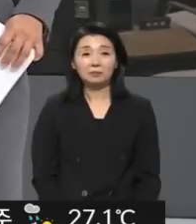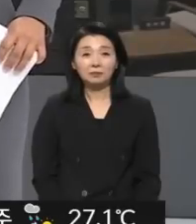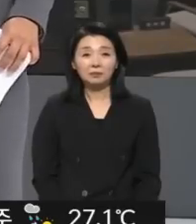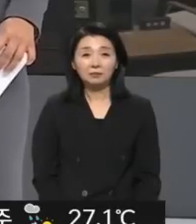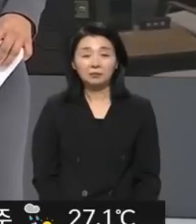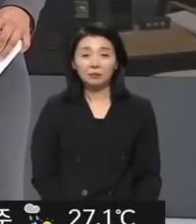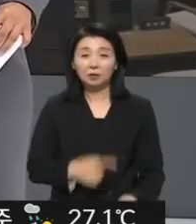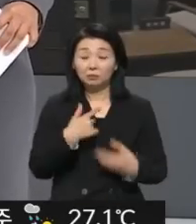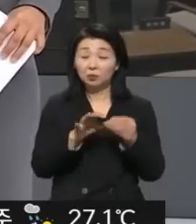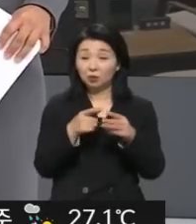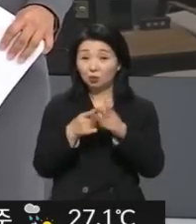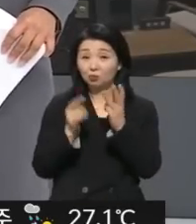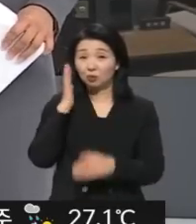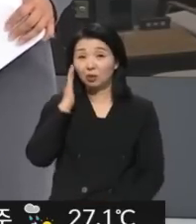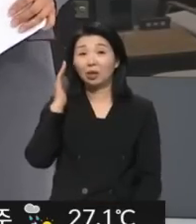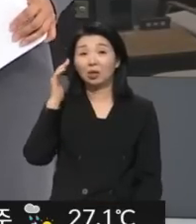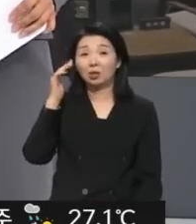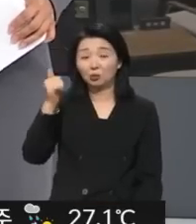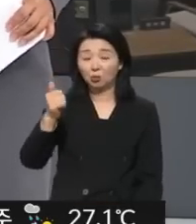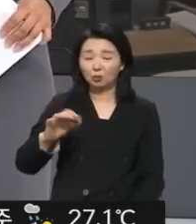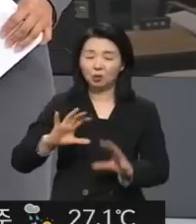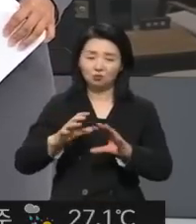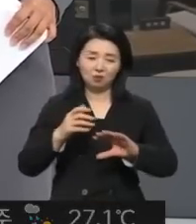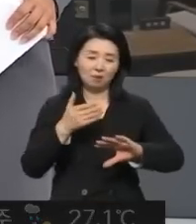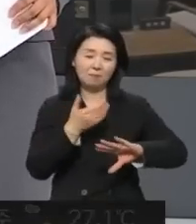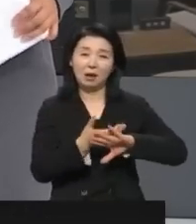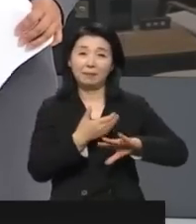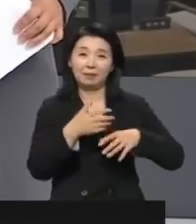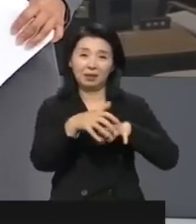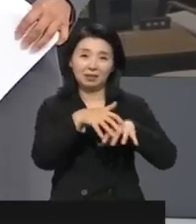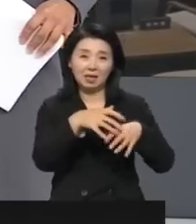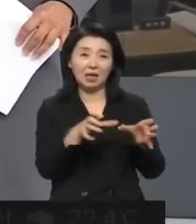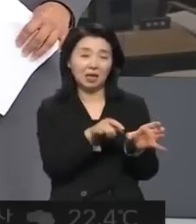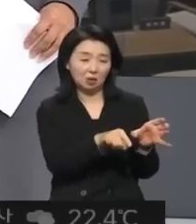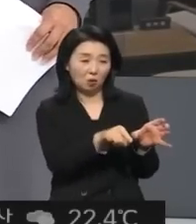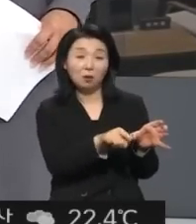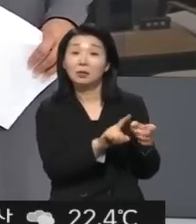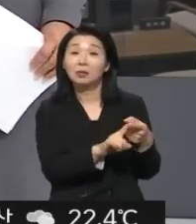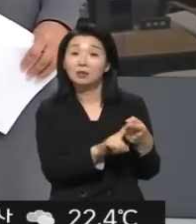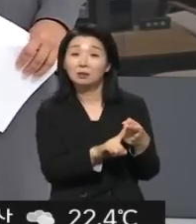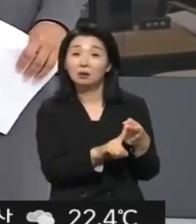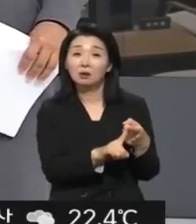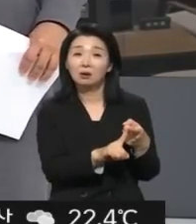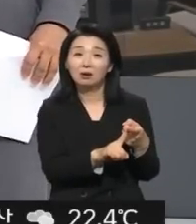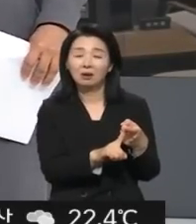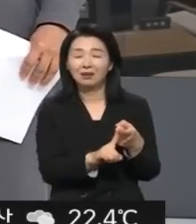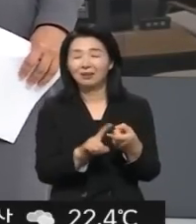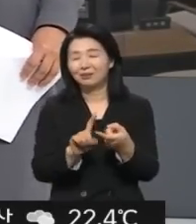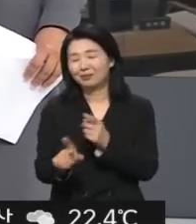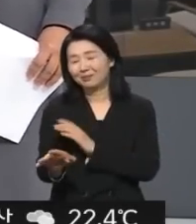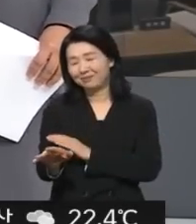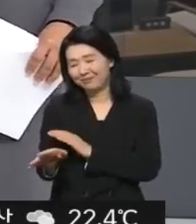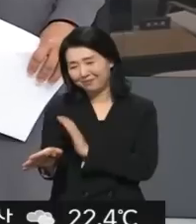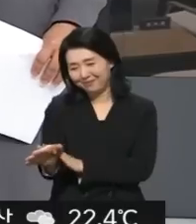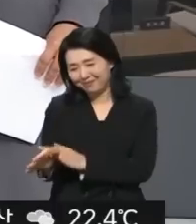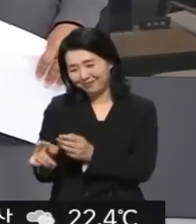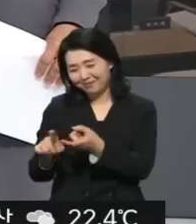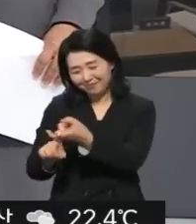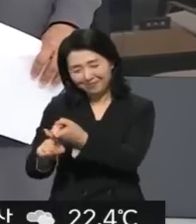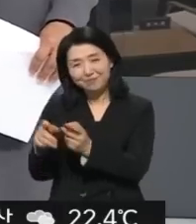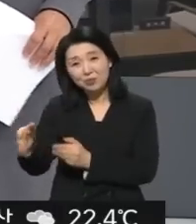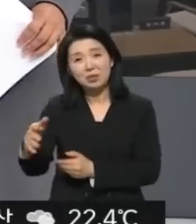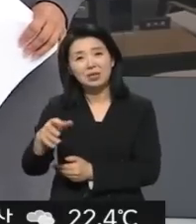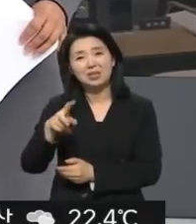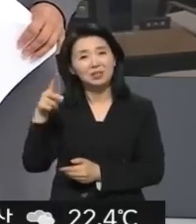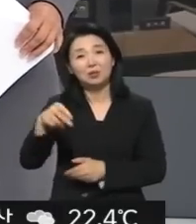네, 민주당은 윤석열 대통령의 이 반국가 세력의 세력이라는 발언에 대해서 극우 유튜브 좀 끊으라 이렇게 이야기를